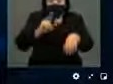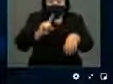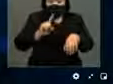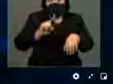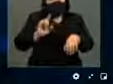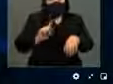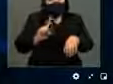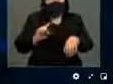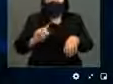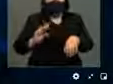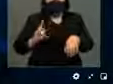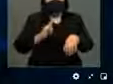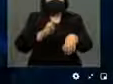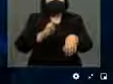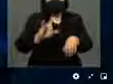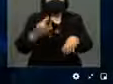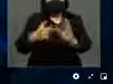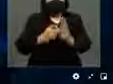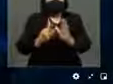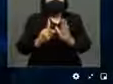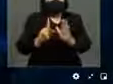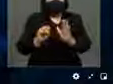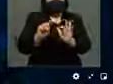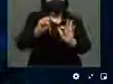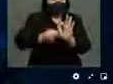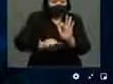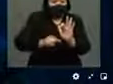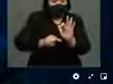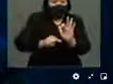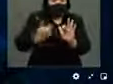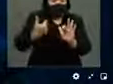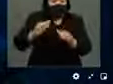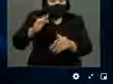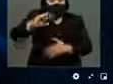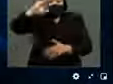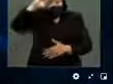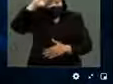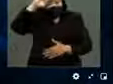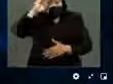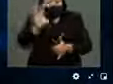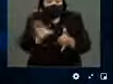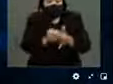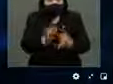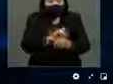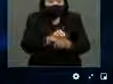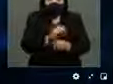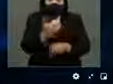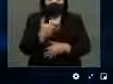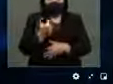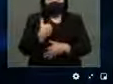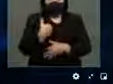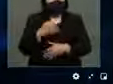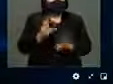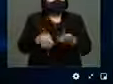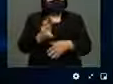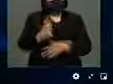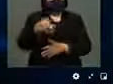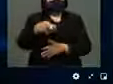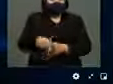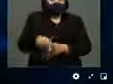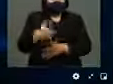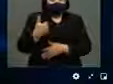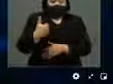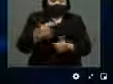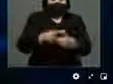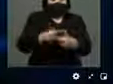ที่มีปริมาณของผู้ป่วยสูงมากๆเนาะมากกว่า6ต่อพันประชากรนะครับก็คือหลัก4นะ